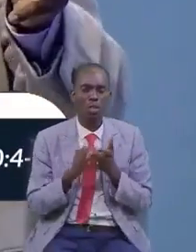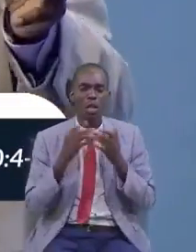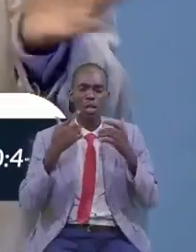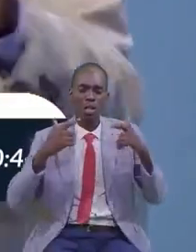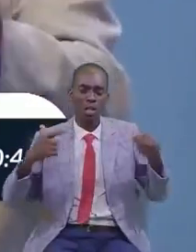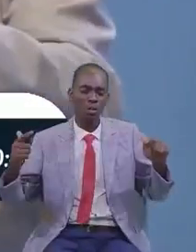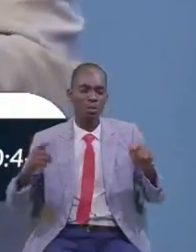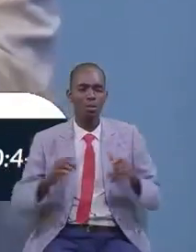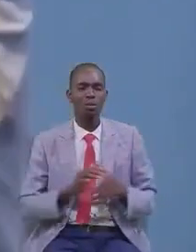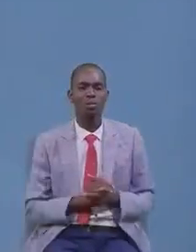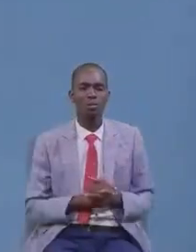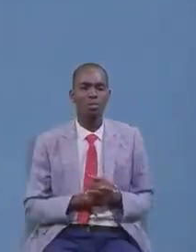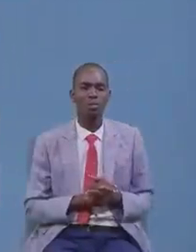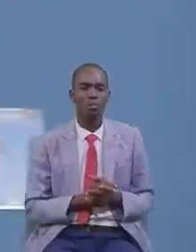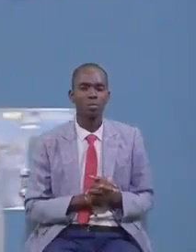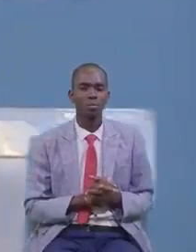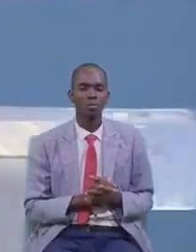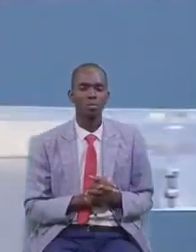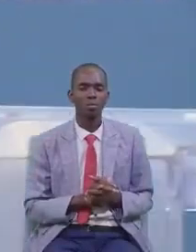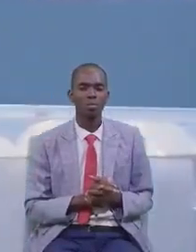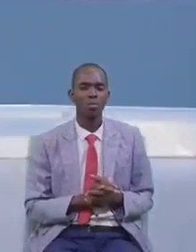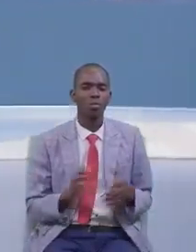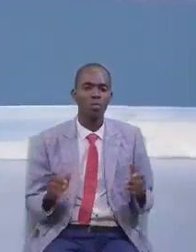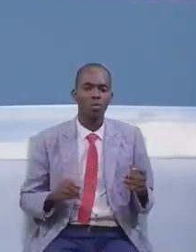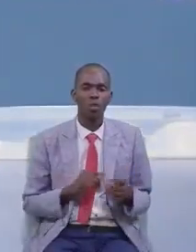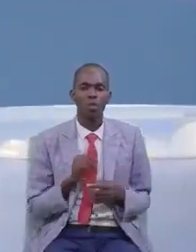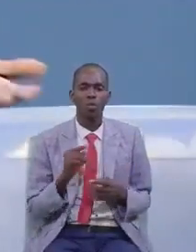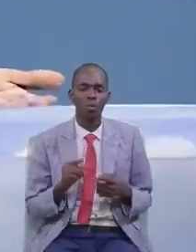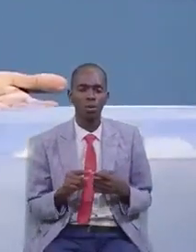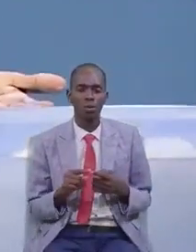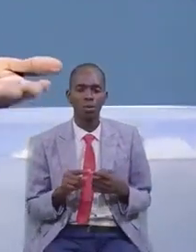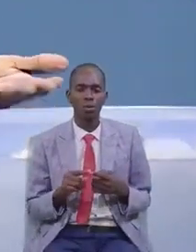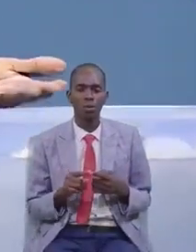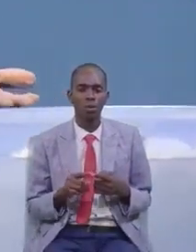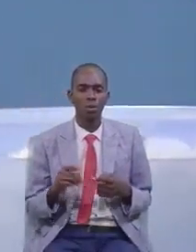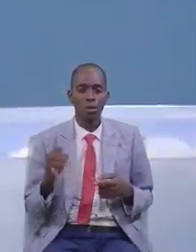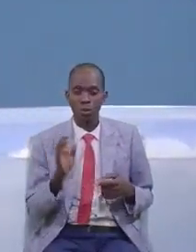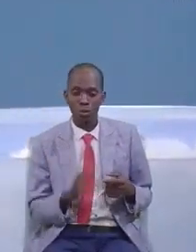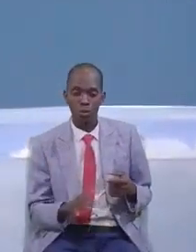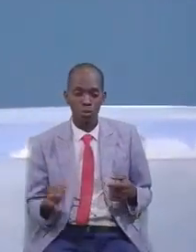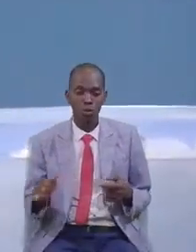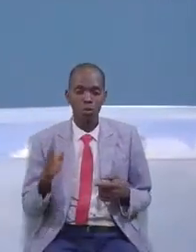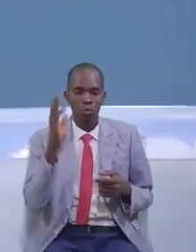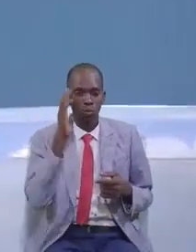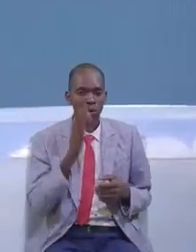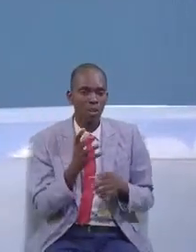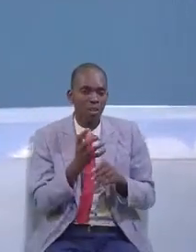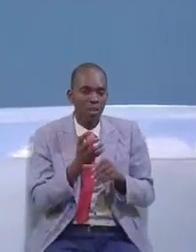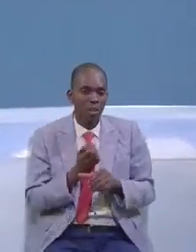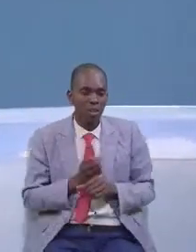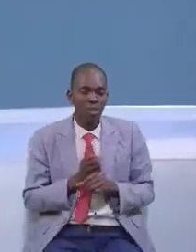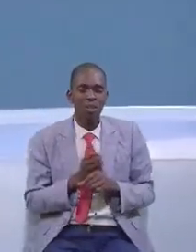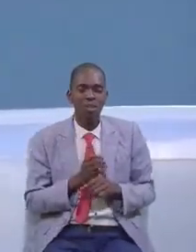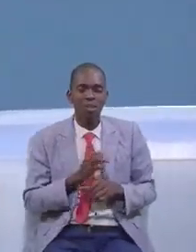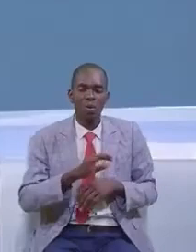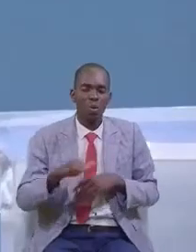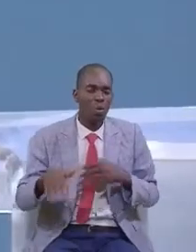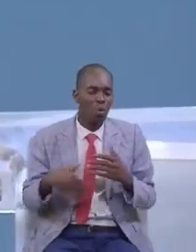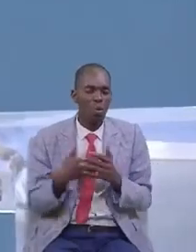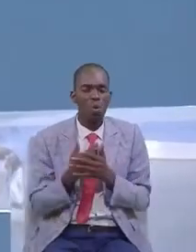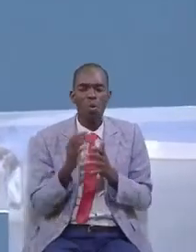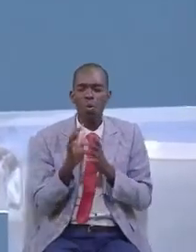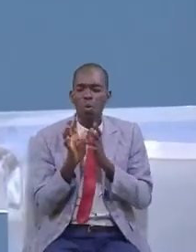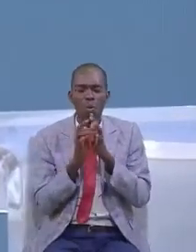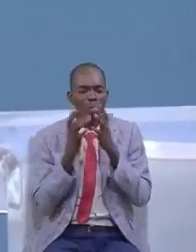కూడా వారి భాషలో వారికి లభ్యం కాలేదు. Great grandchildren, we've got the whole Bible in our language. వారి